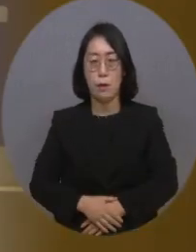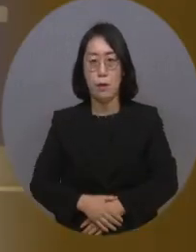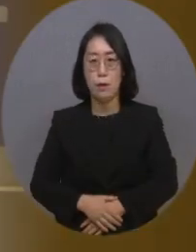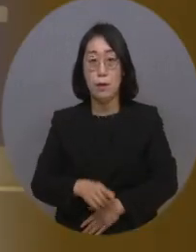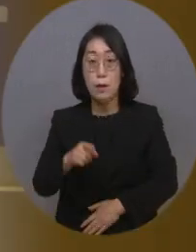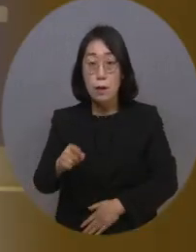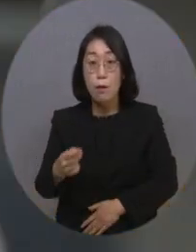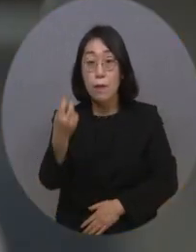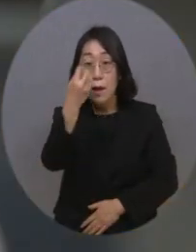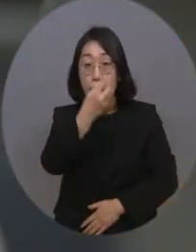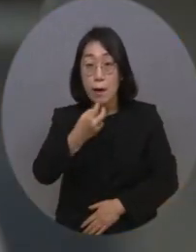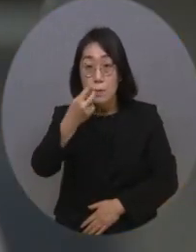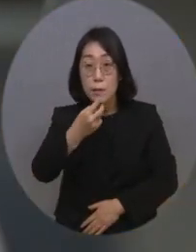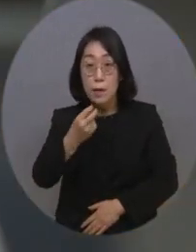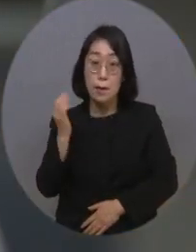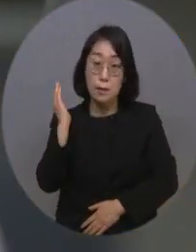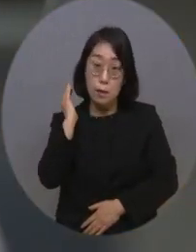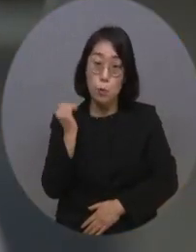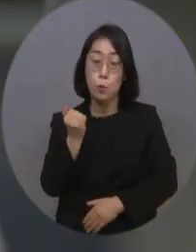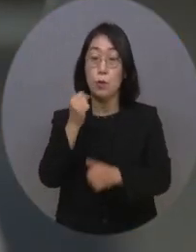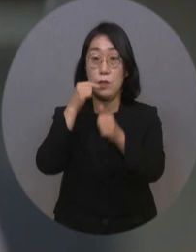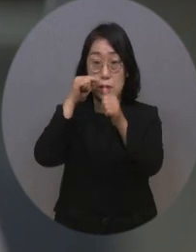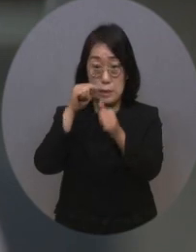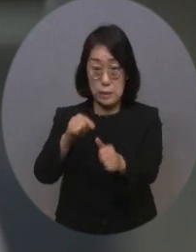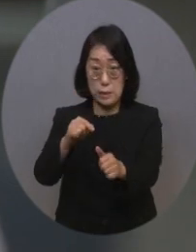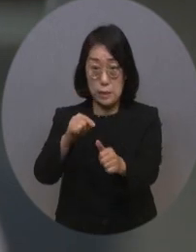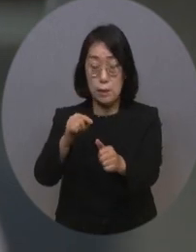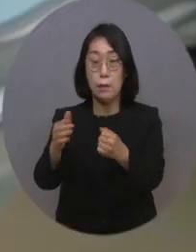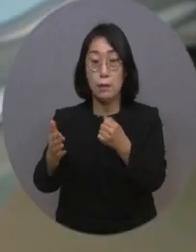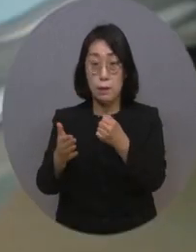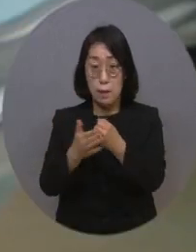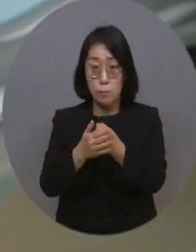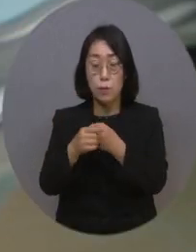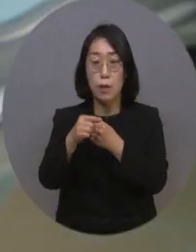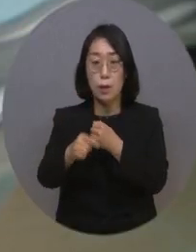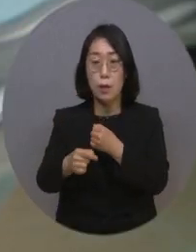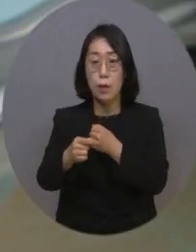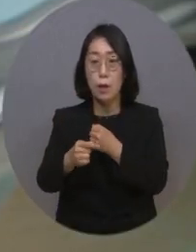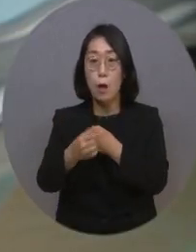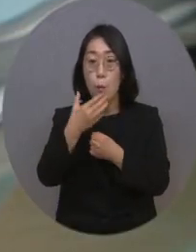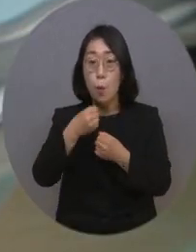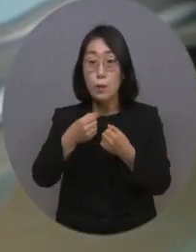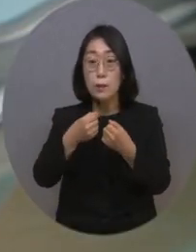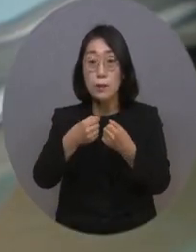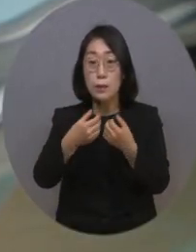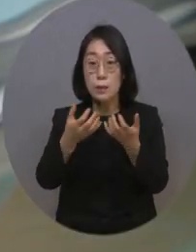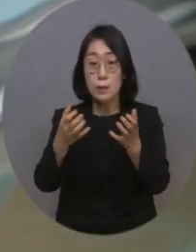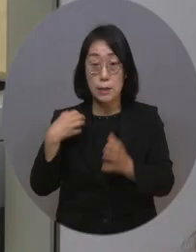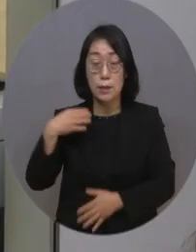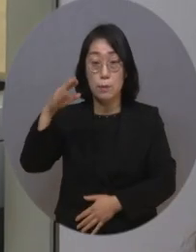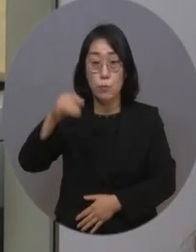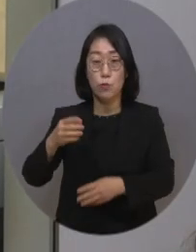한편 이번 감사는 윤석열 대통령의 지시에 따른 것으로 복지부는 감사 기간인 3월